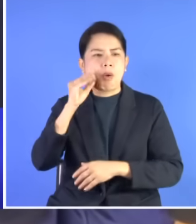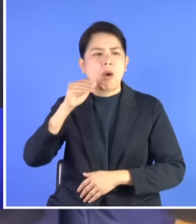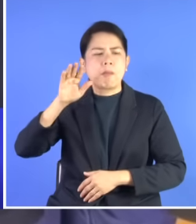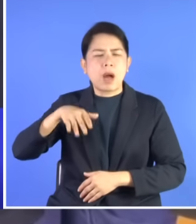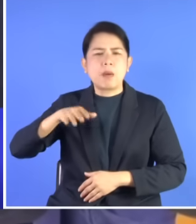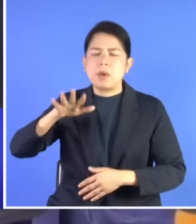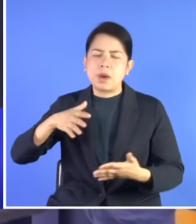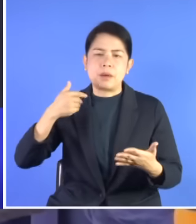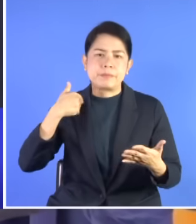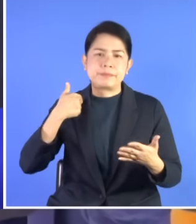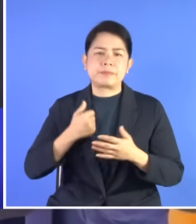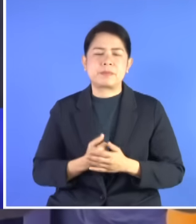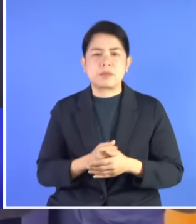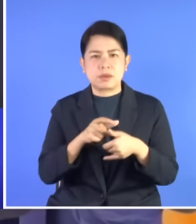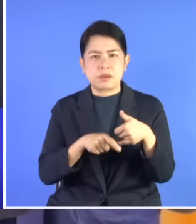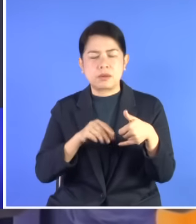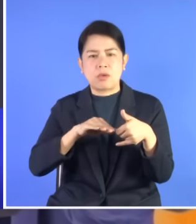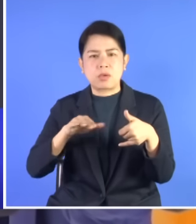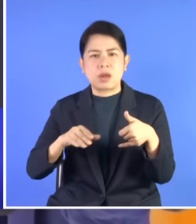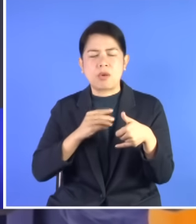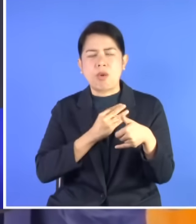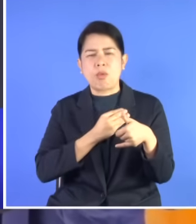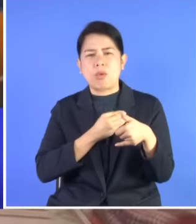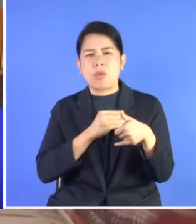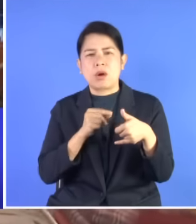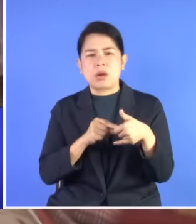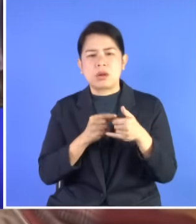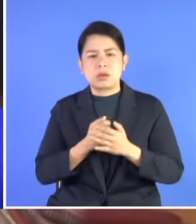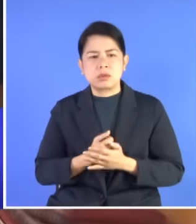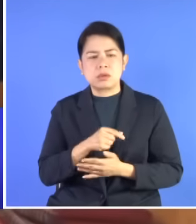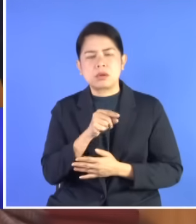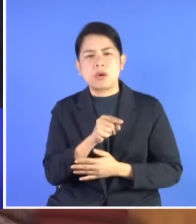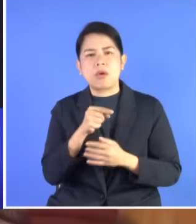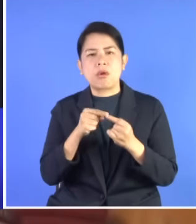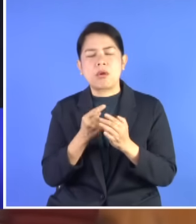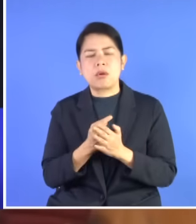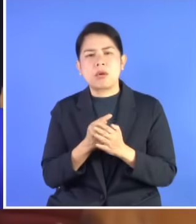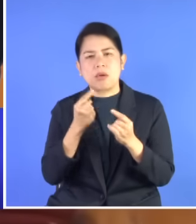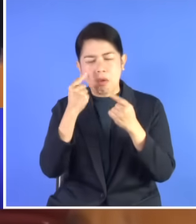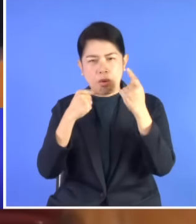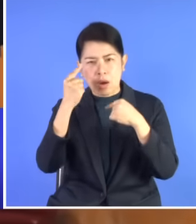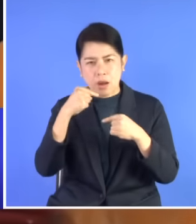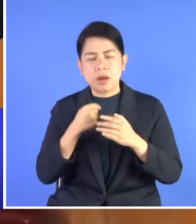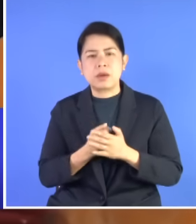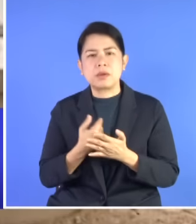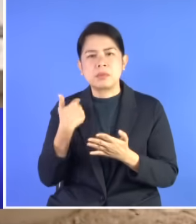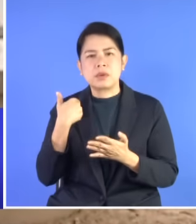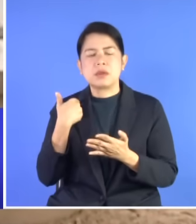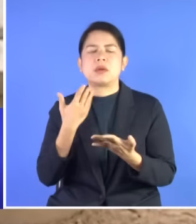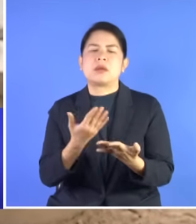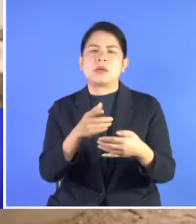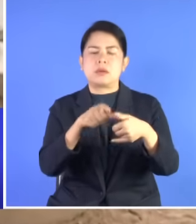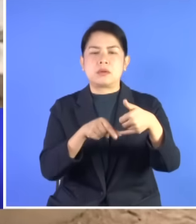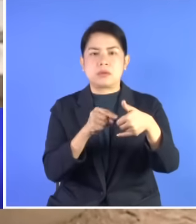าเด็กมันก็กลัวบางครั้งก็จะร้องไห้บางคืนก็หอบผ้าห่มเนี่ยเดินไปหาท่านเจ้าอาวาสที่กุฏินะครับอยู่